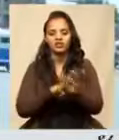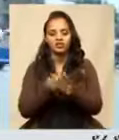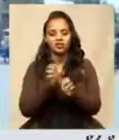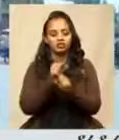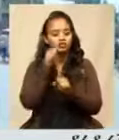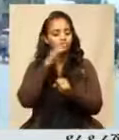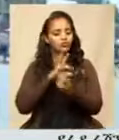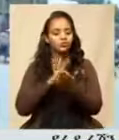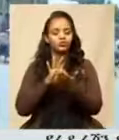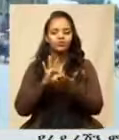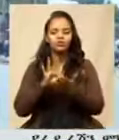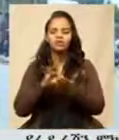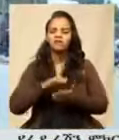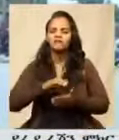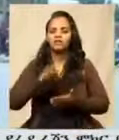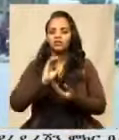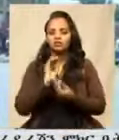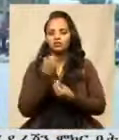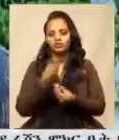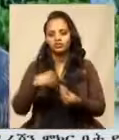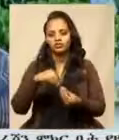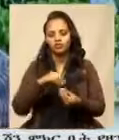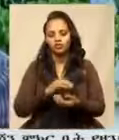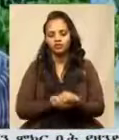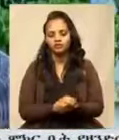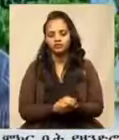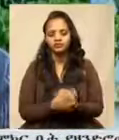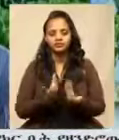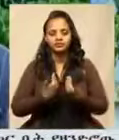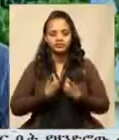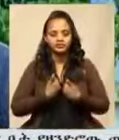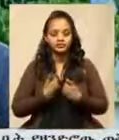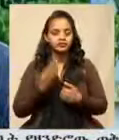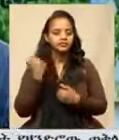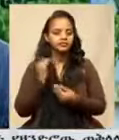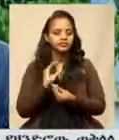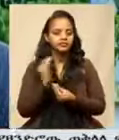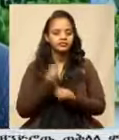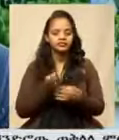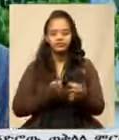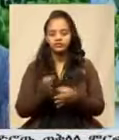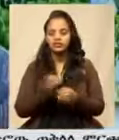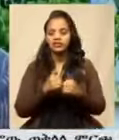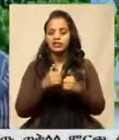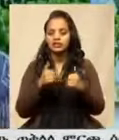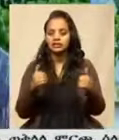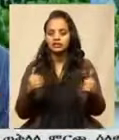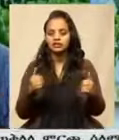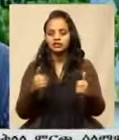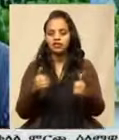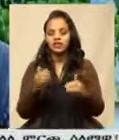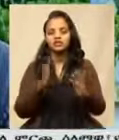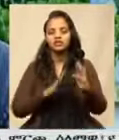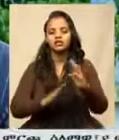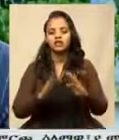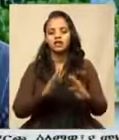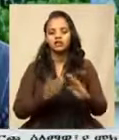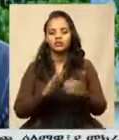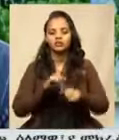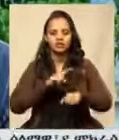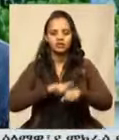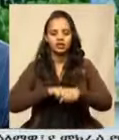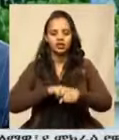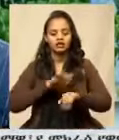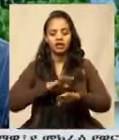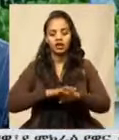ያሉ ሰዎች ቁጥር በከፍተኛ ሁኔታ ጨምሯል። ያለንበት ነባራዊ ሁኔታ ለመግለጽ እጅግ አስቸጋሪ በሆነበት ሰዓት ላይ